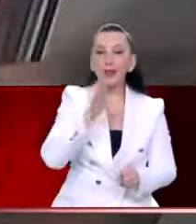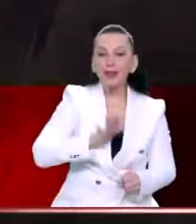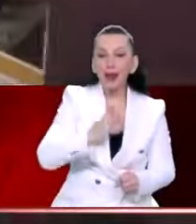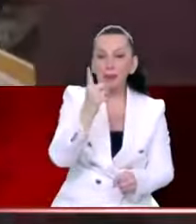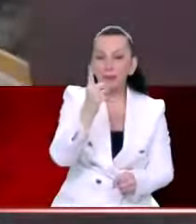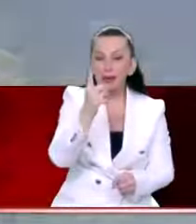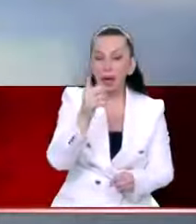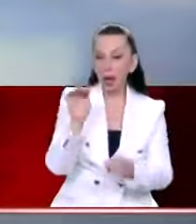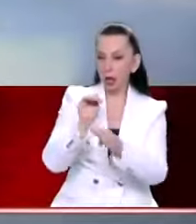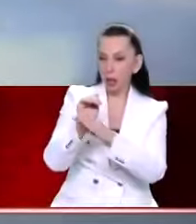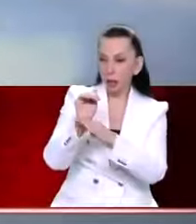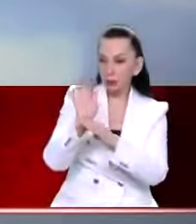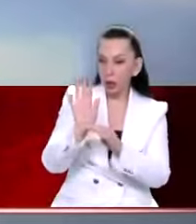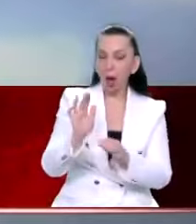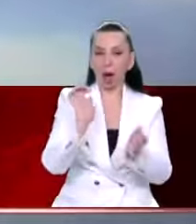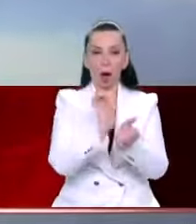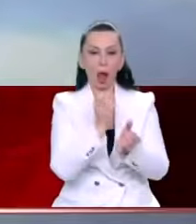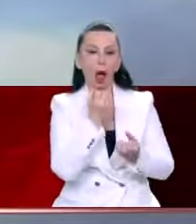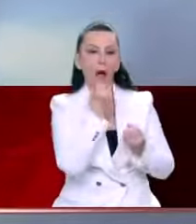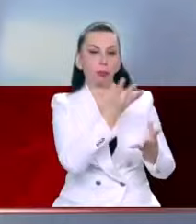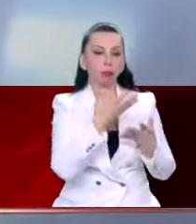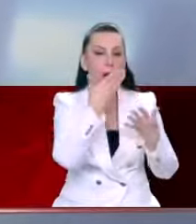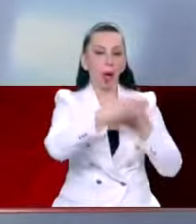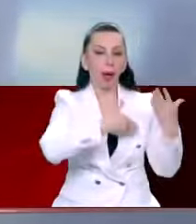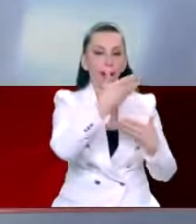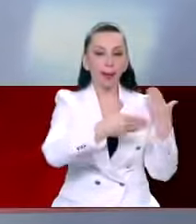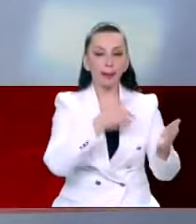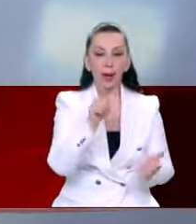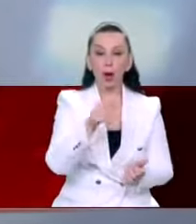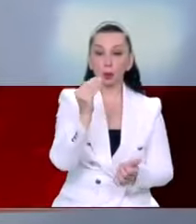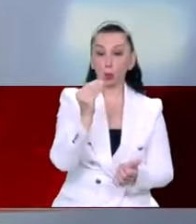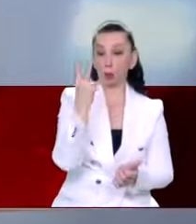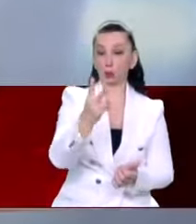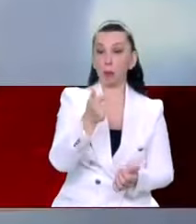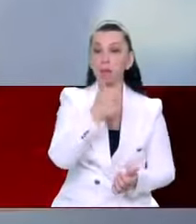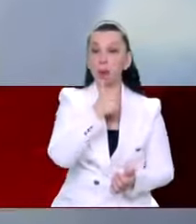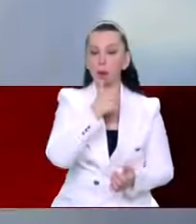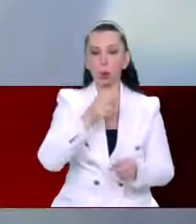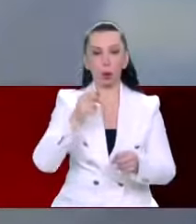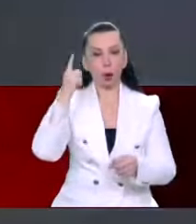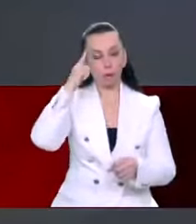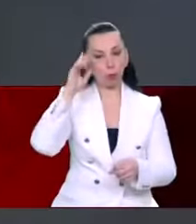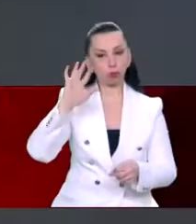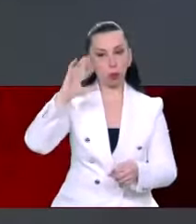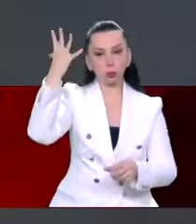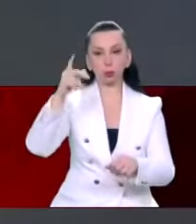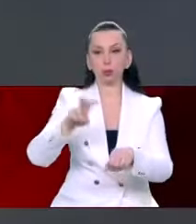biri yaşananları ailesine anlatınca veli Hakan Utanç okula öfkeyle böyle girdi.